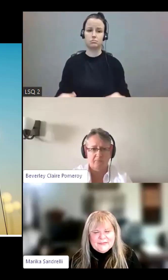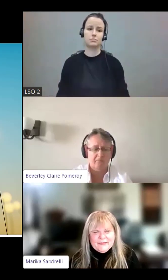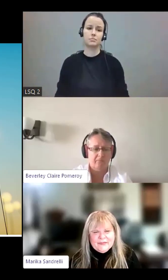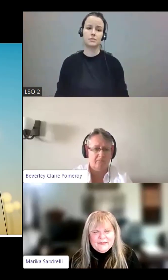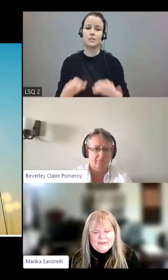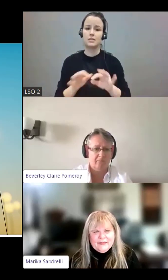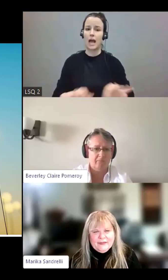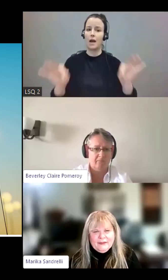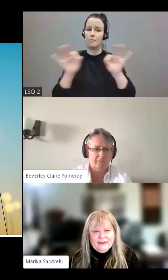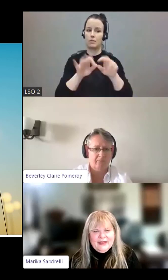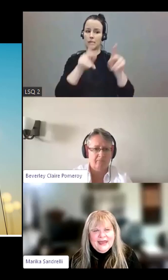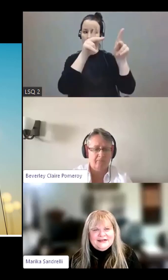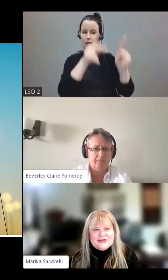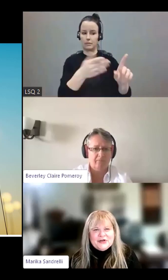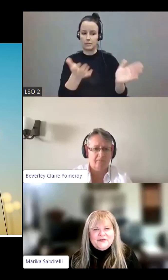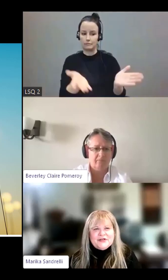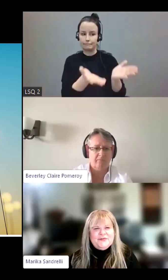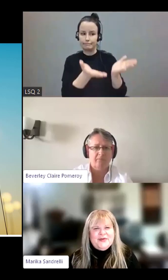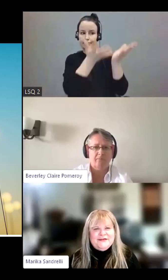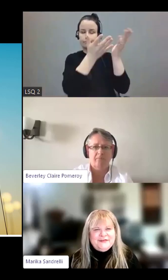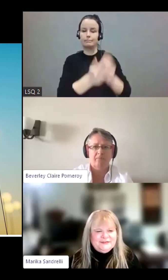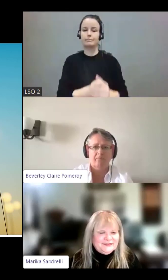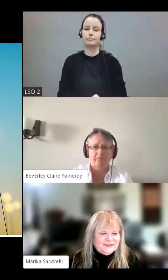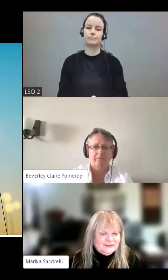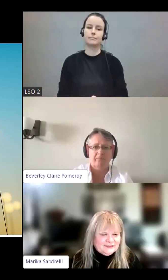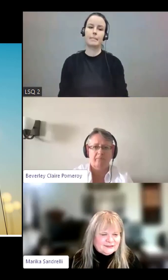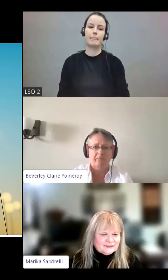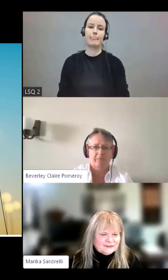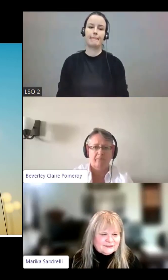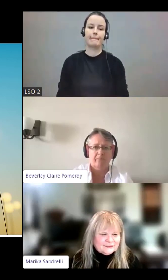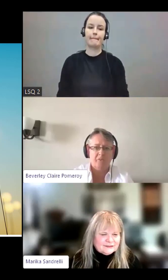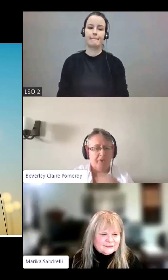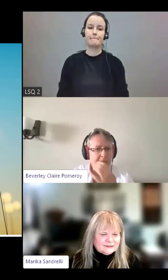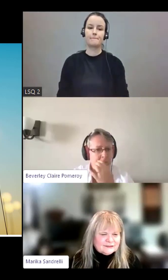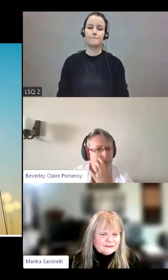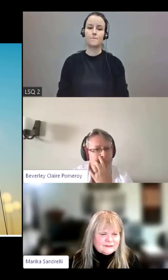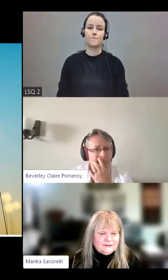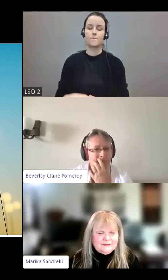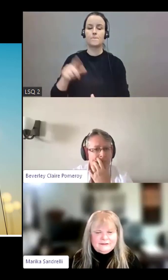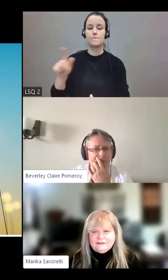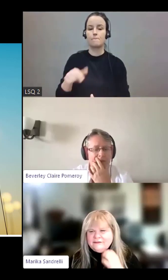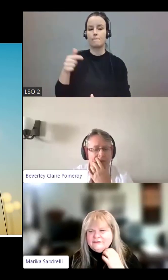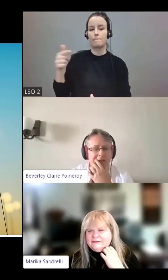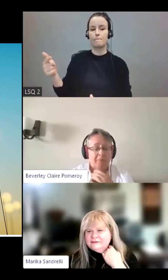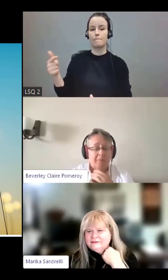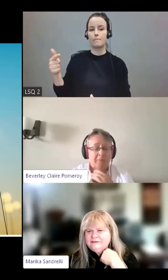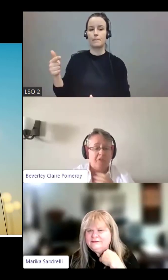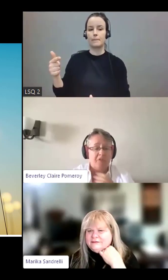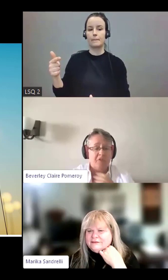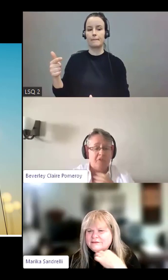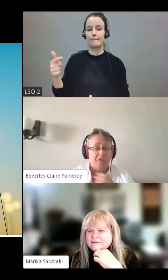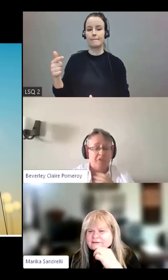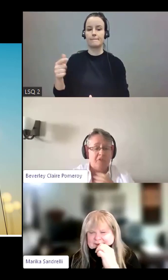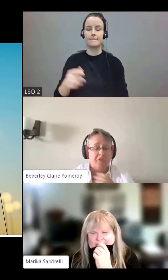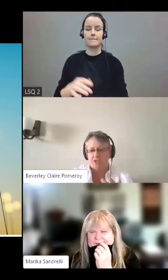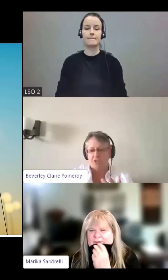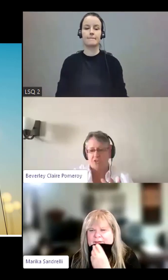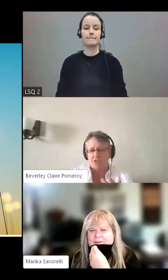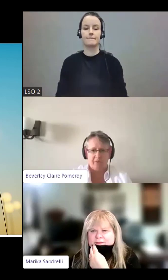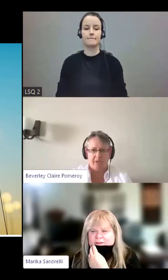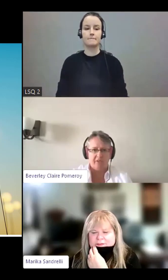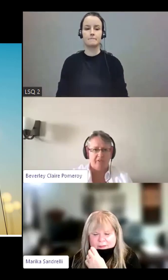Et je vais passer la parole à vous, Bev. Merci, Marika. Donc, j'ai le privilège de parler de l'éléphant dans